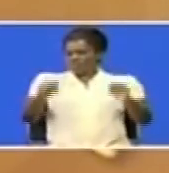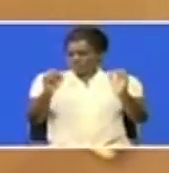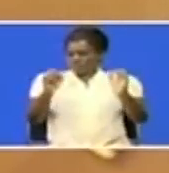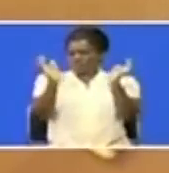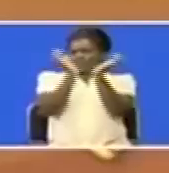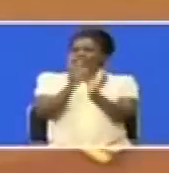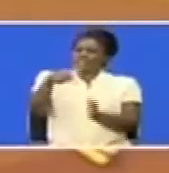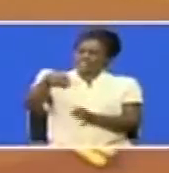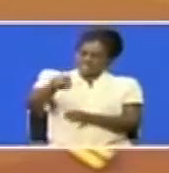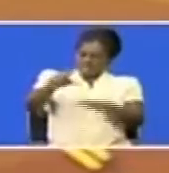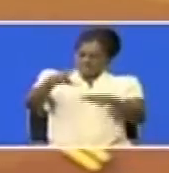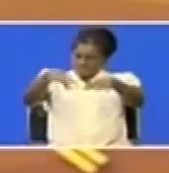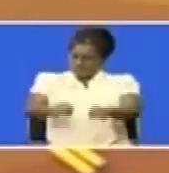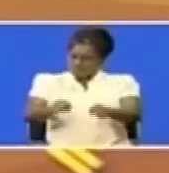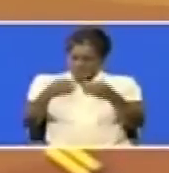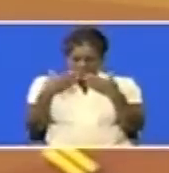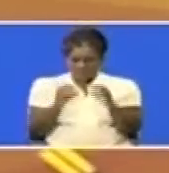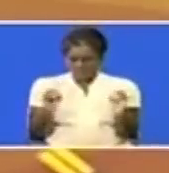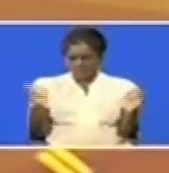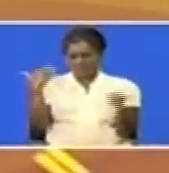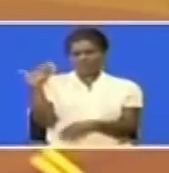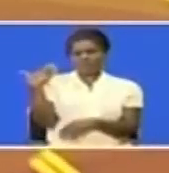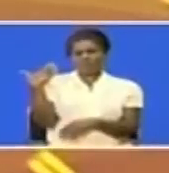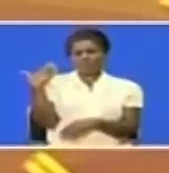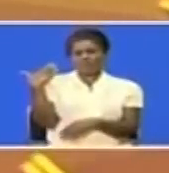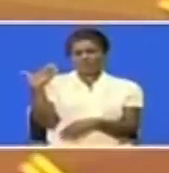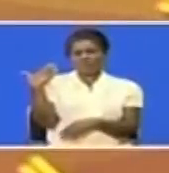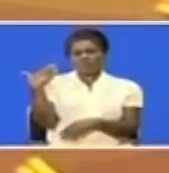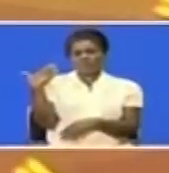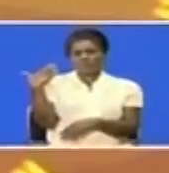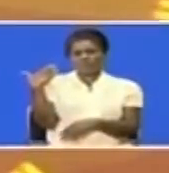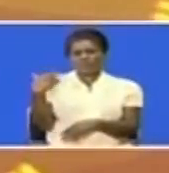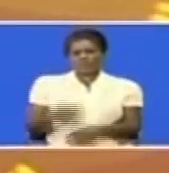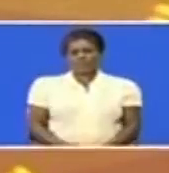ambao awali walikuwa wameukodisha.